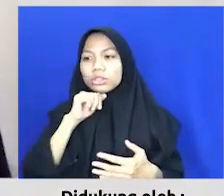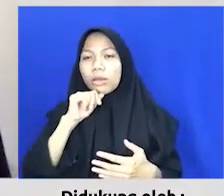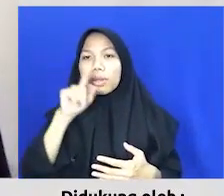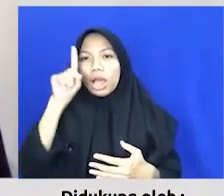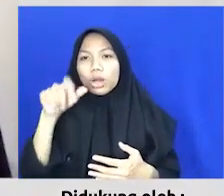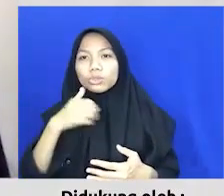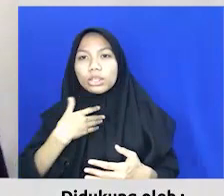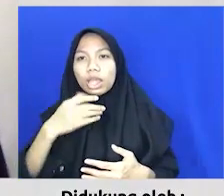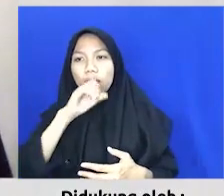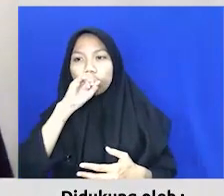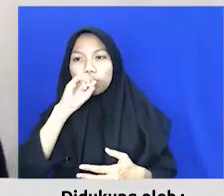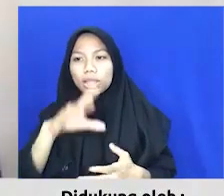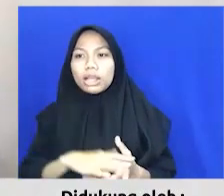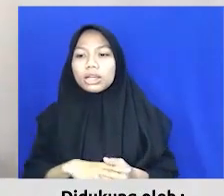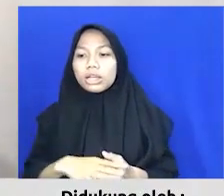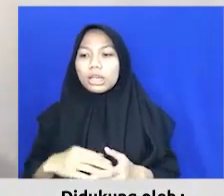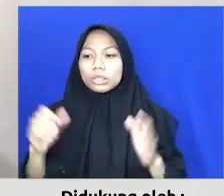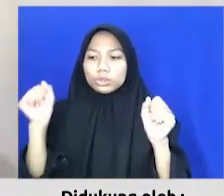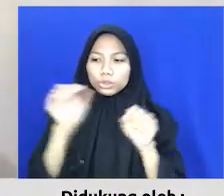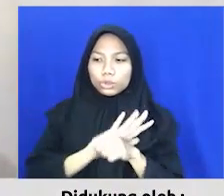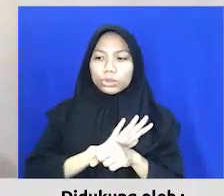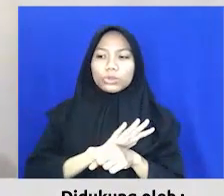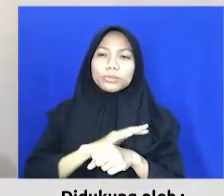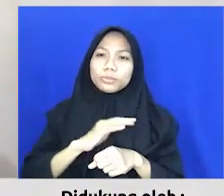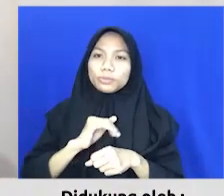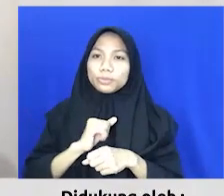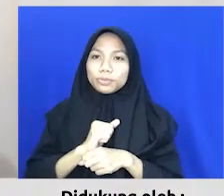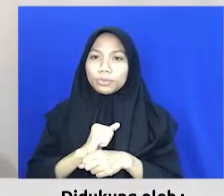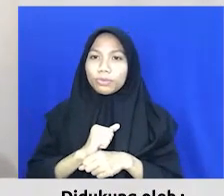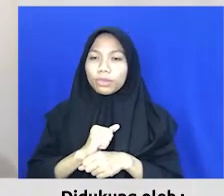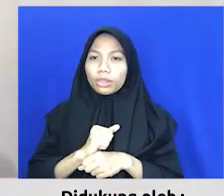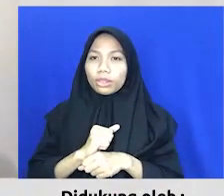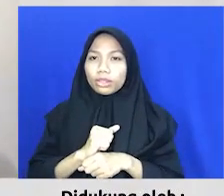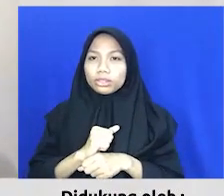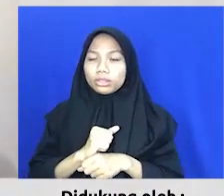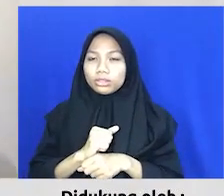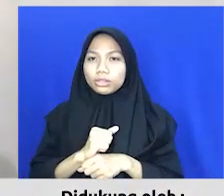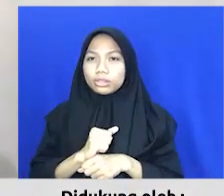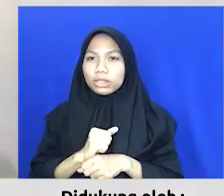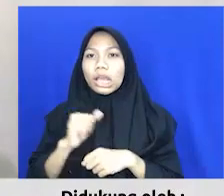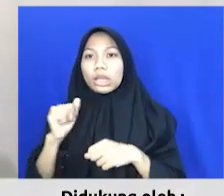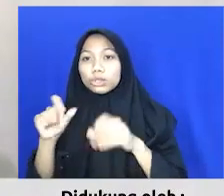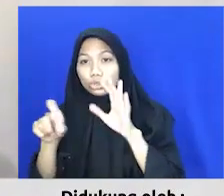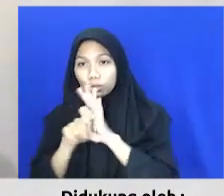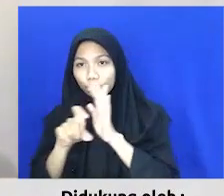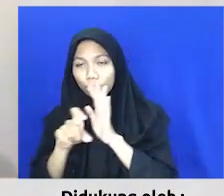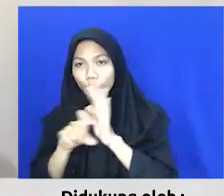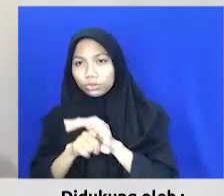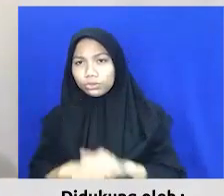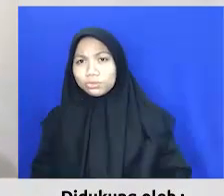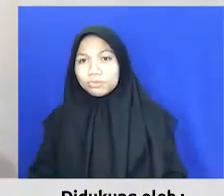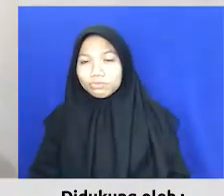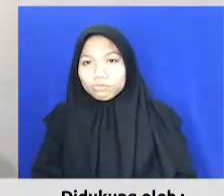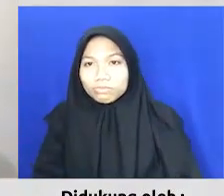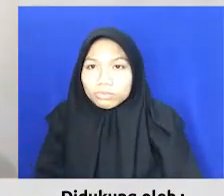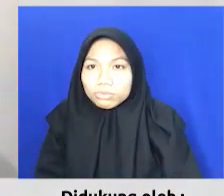itu yang paling berkuasa dan sebagainya, tapi ternyata ya orang-orang biasa ini kan ya, ya. Nah, dia dalami itu